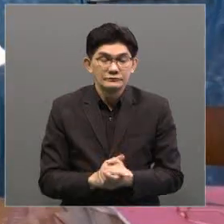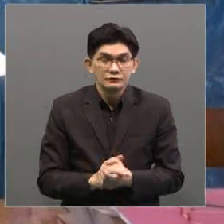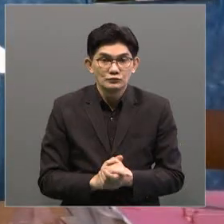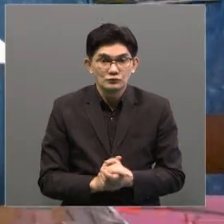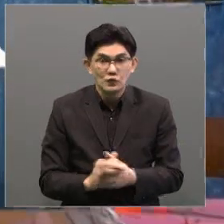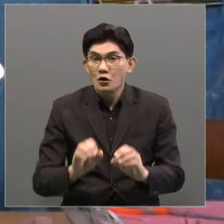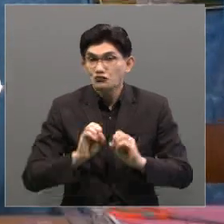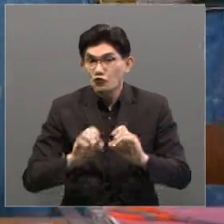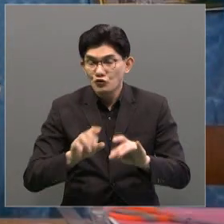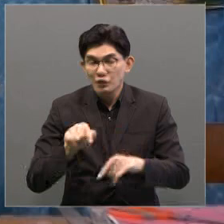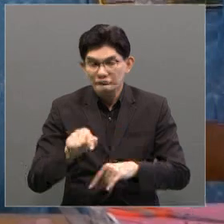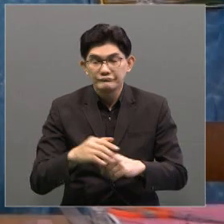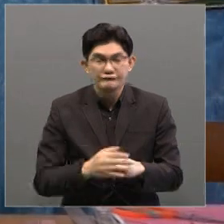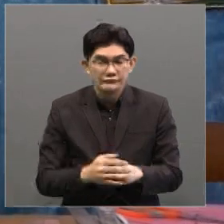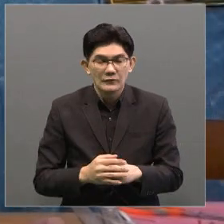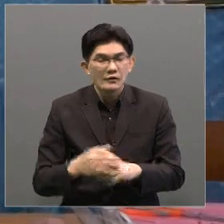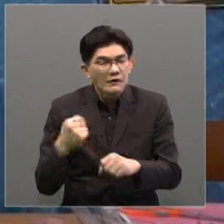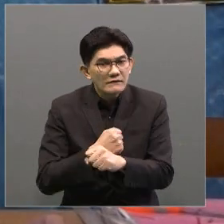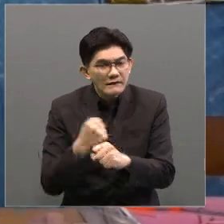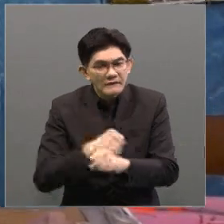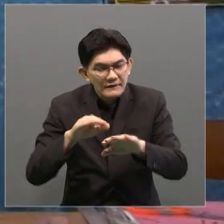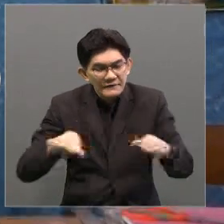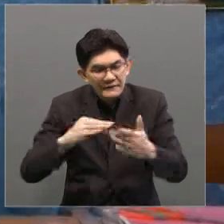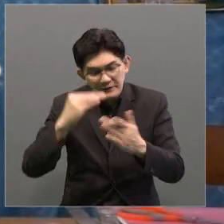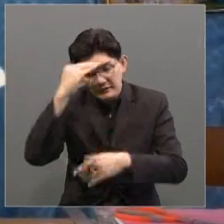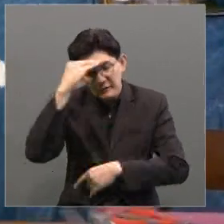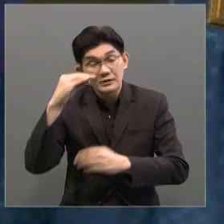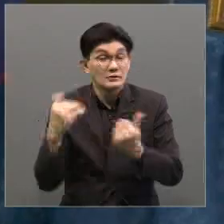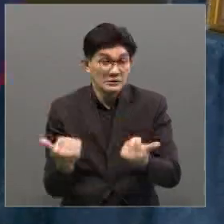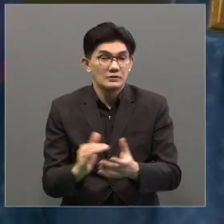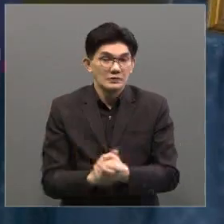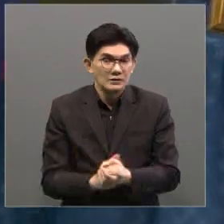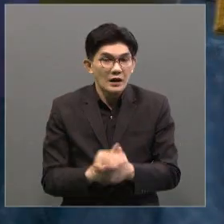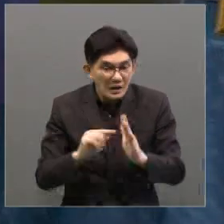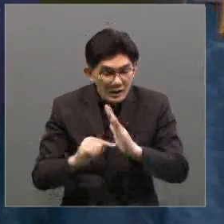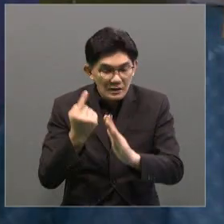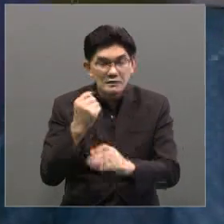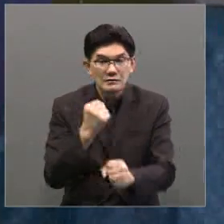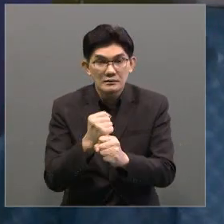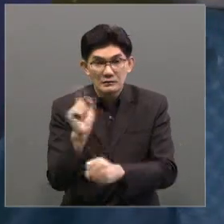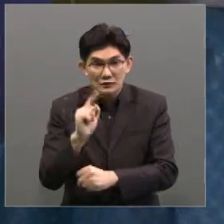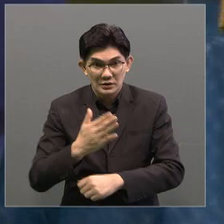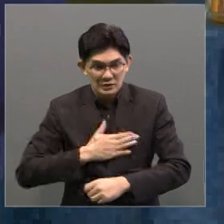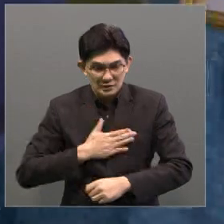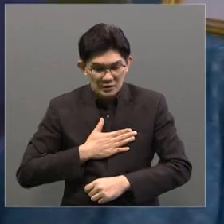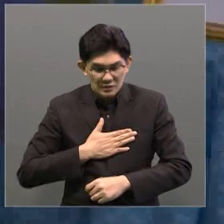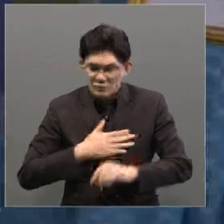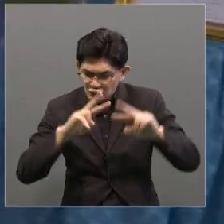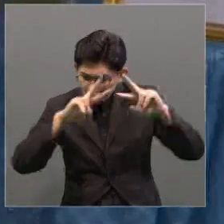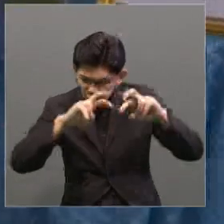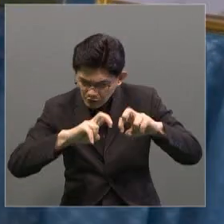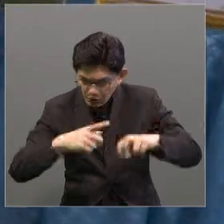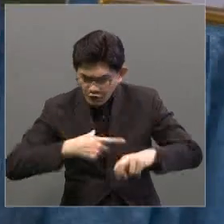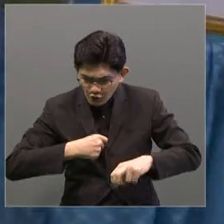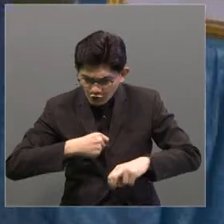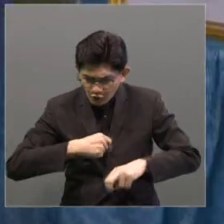ารย์ธีรวัฒน์ดวงศิลป์ครูผู้ฝึกสอนน้องๆกลุ่มนักบินน้อยภูดินได้บอกว่าจุดเริ่มต้นคือตนเป็นคนที่ศึกษาและชอบเครื่อง